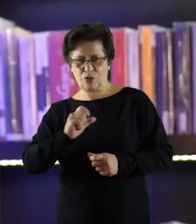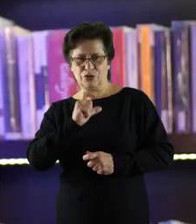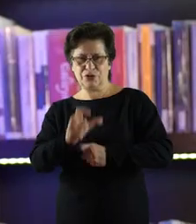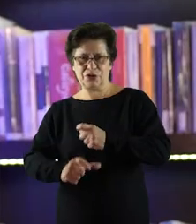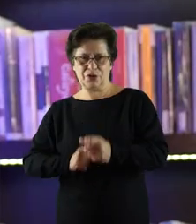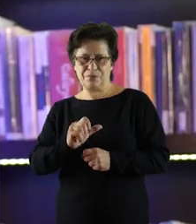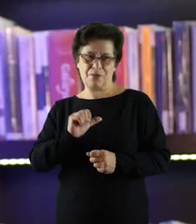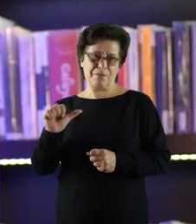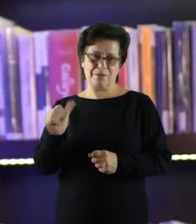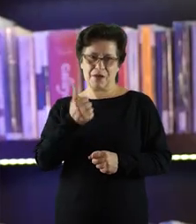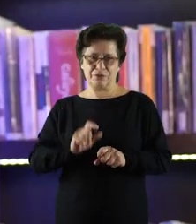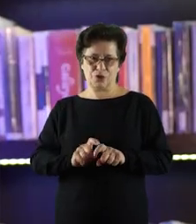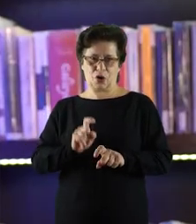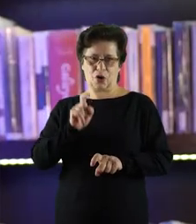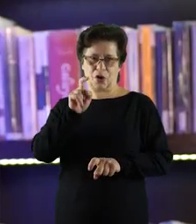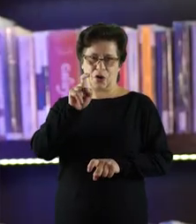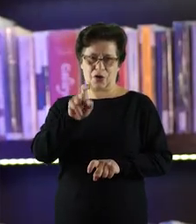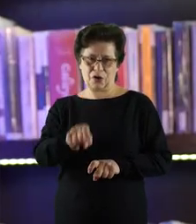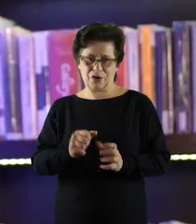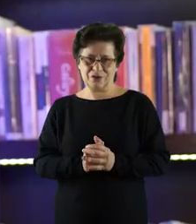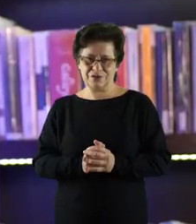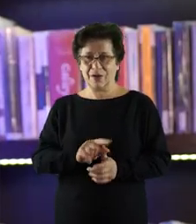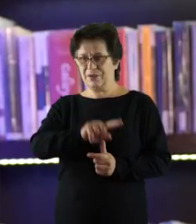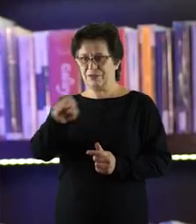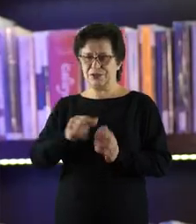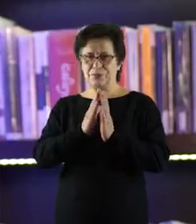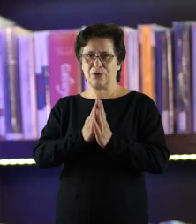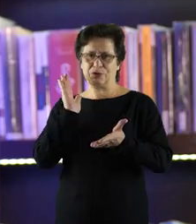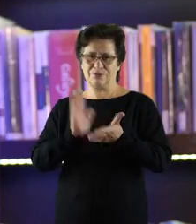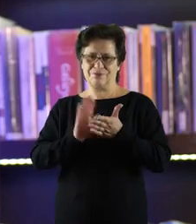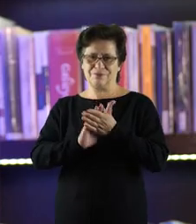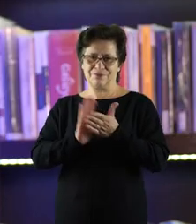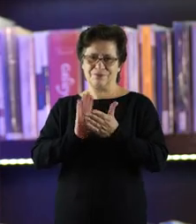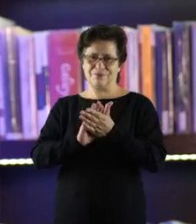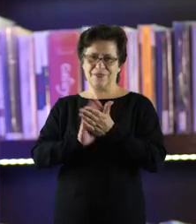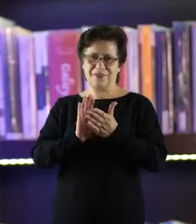taki ładny ukłon w naszą stronę. Co myślicie o tym, żeby nagrodzić ją brawami? Tak na dzień dobry.